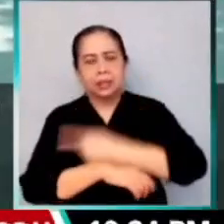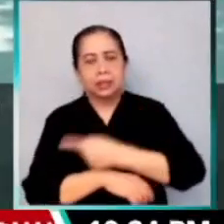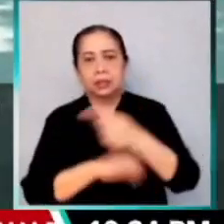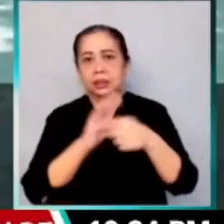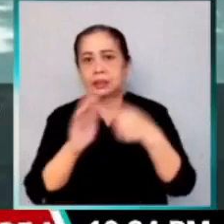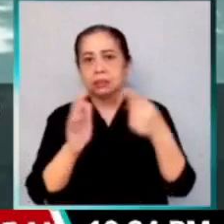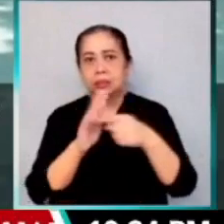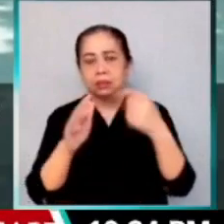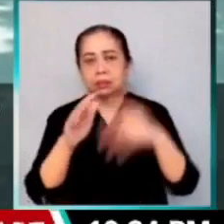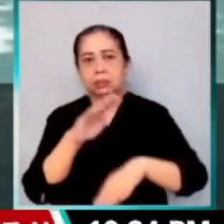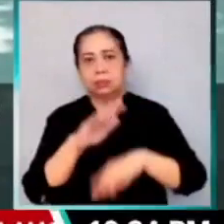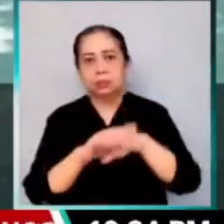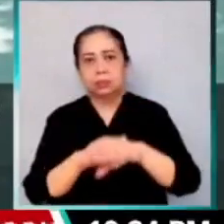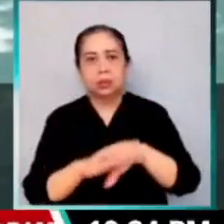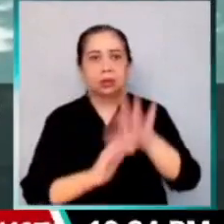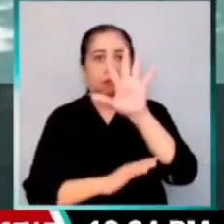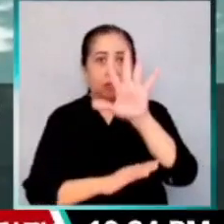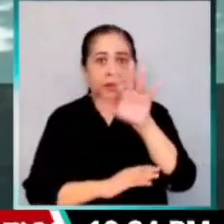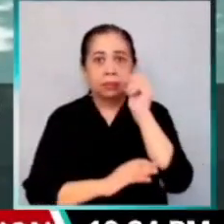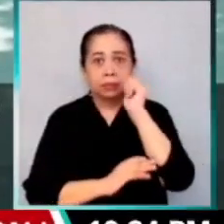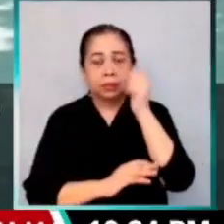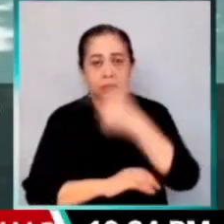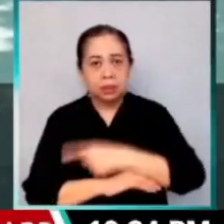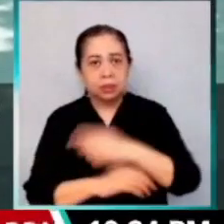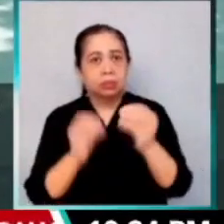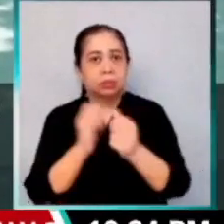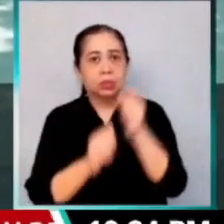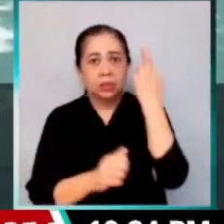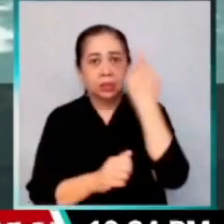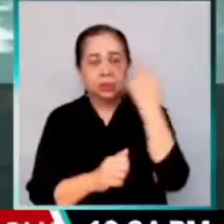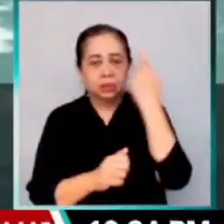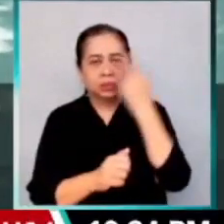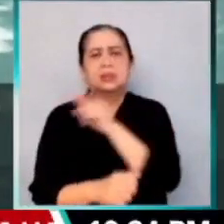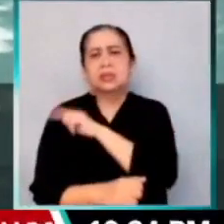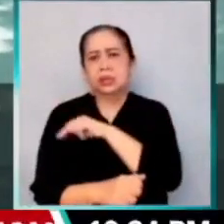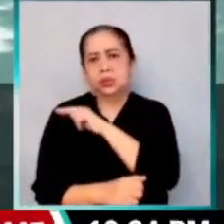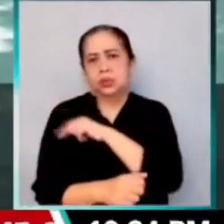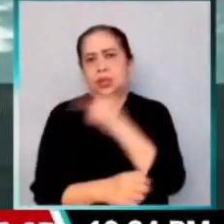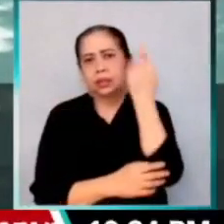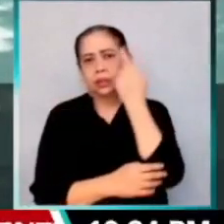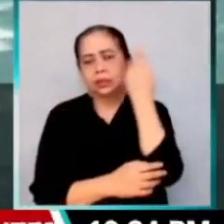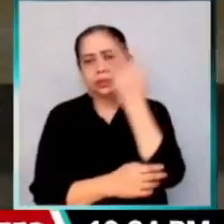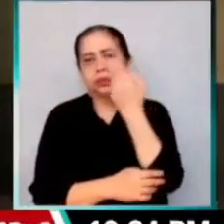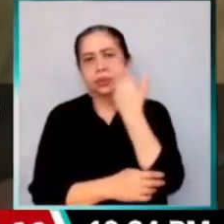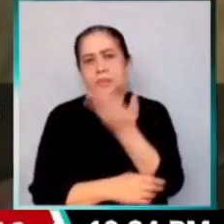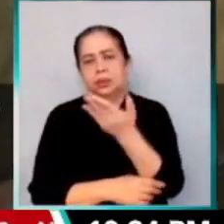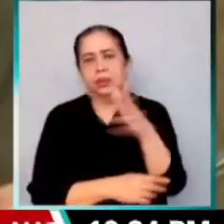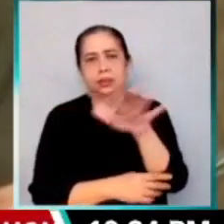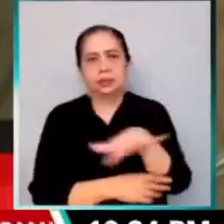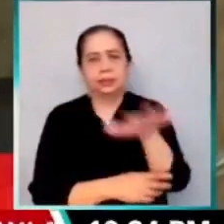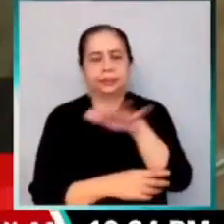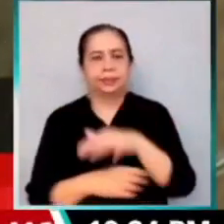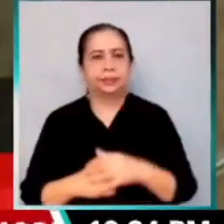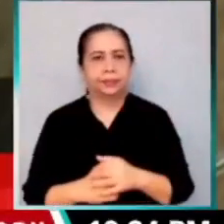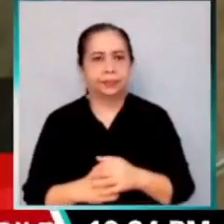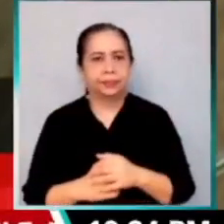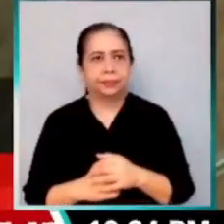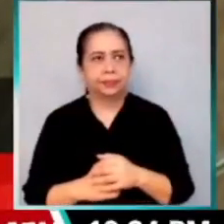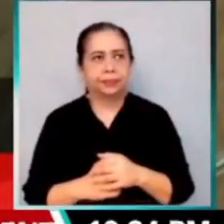umaabot pa sa 5 ang bilang. At karaniwan daw na natural ang sanhi ng pagkamatay ng mga ito. Old age,